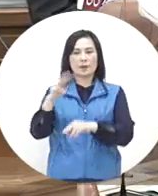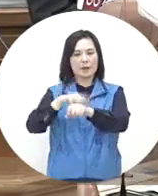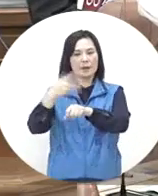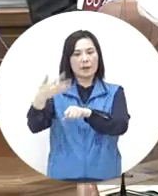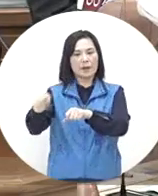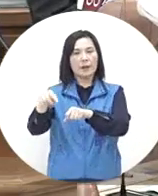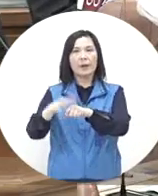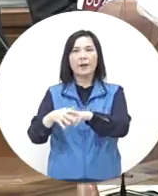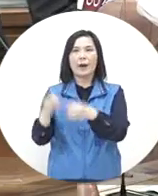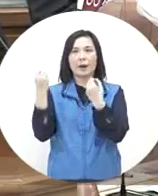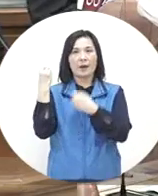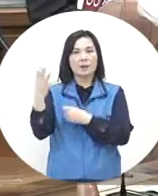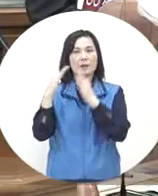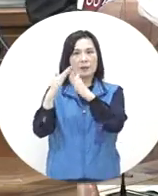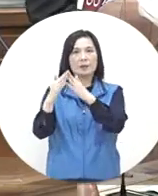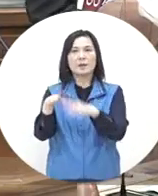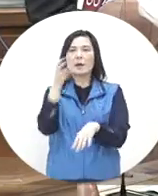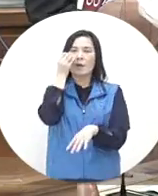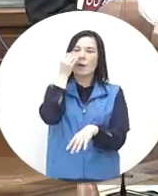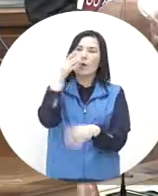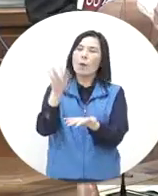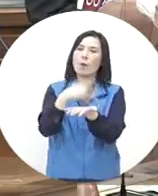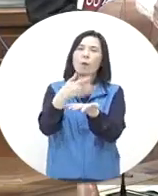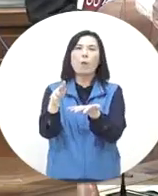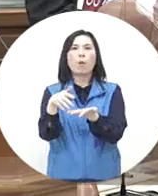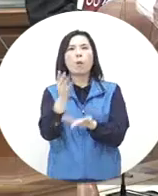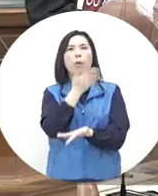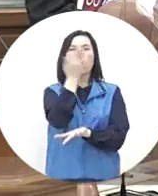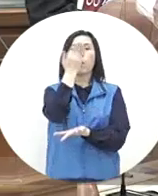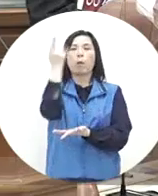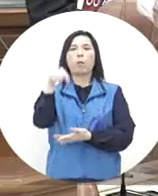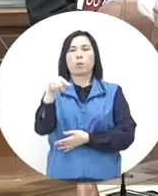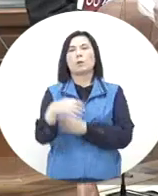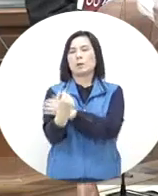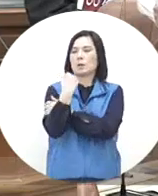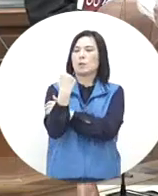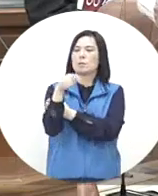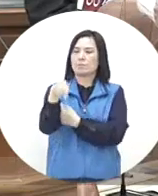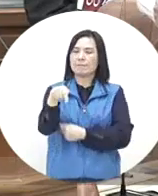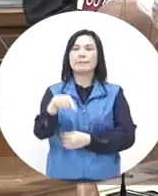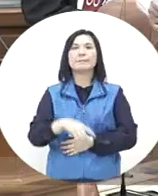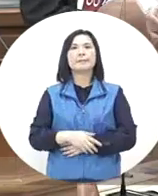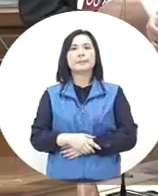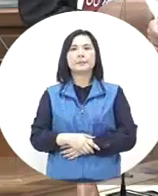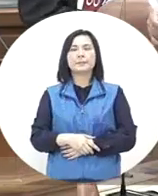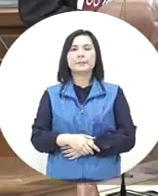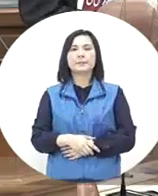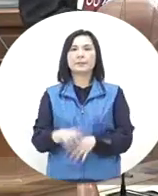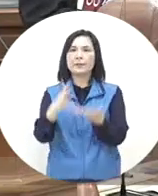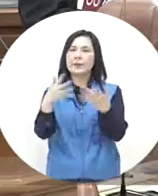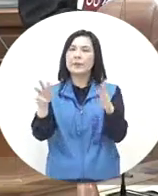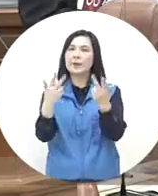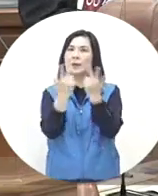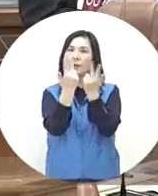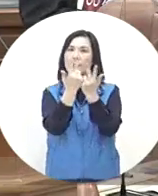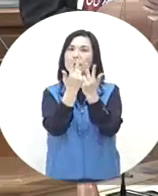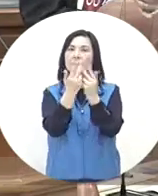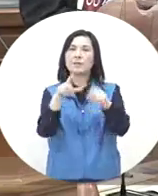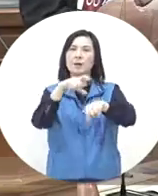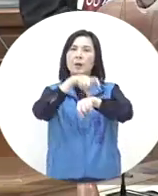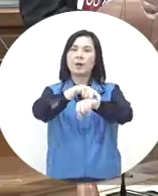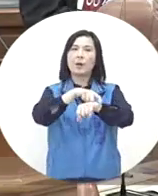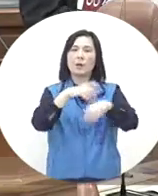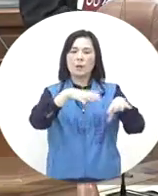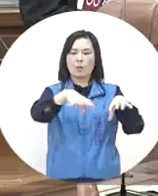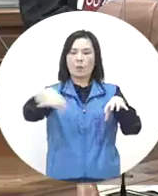休闲，所以这部分你问了真好，我们现在就是在拼这块，所以还有很多的新北环状线十个所在还没做，所